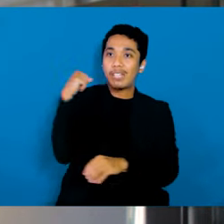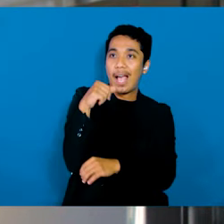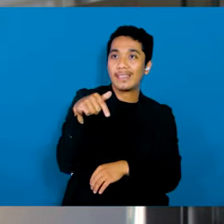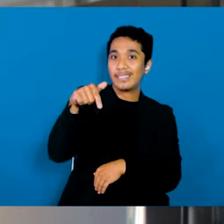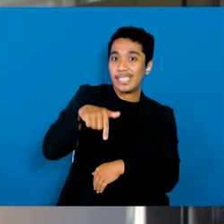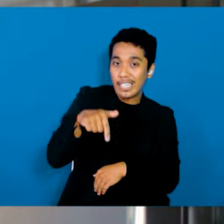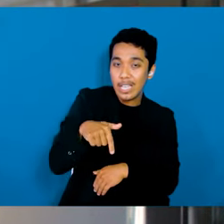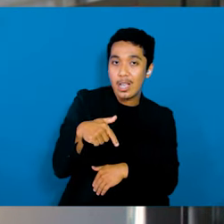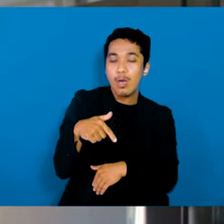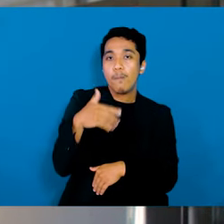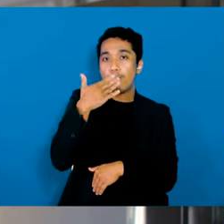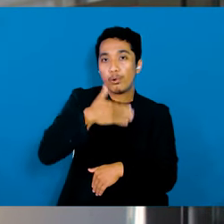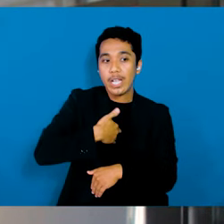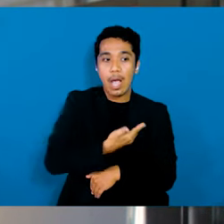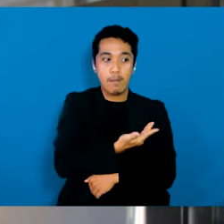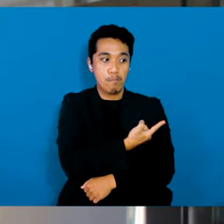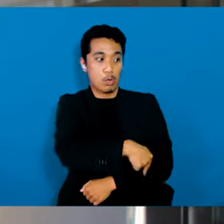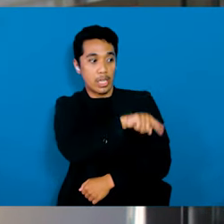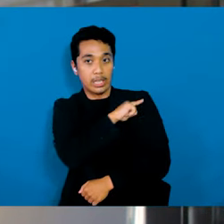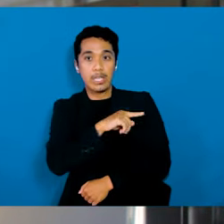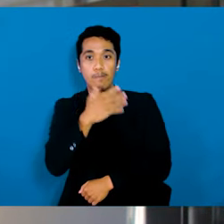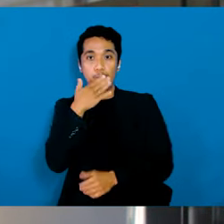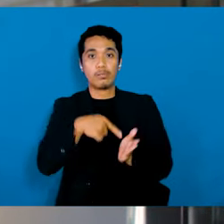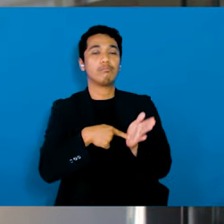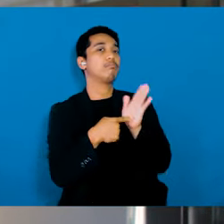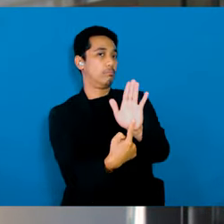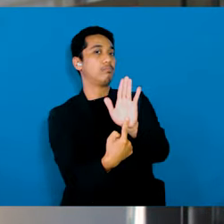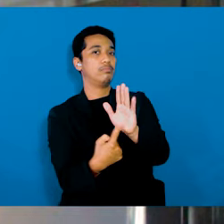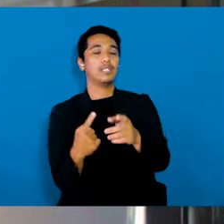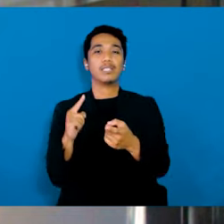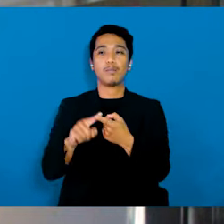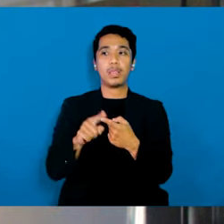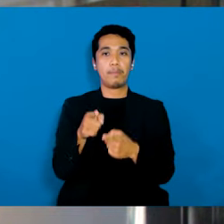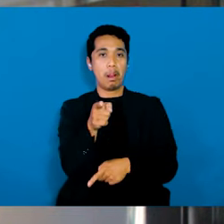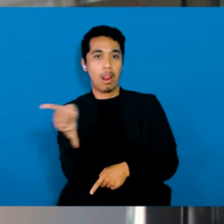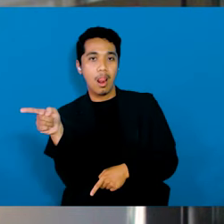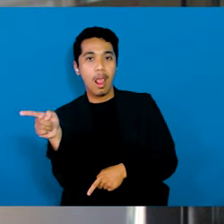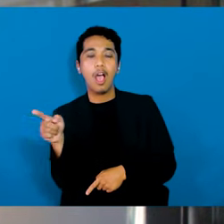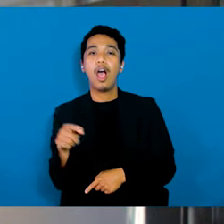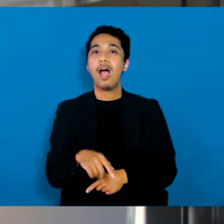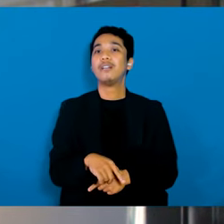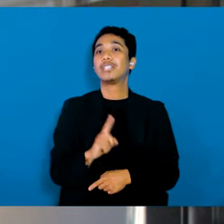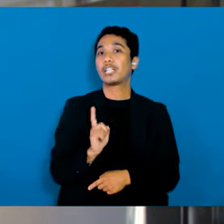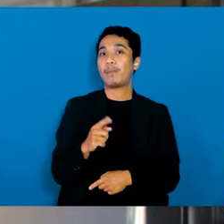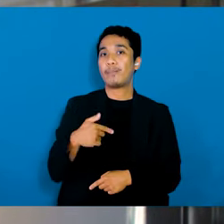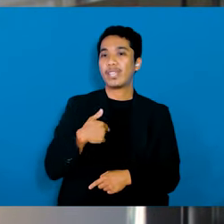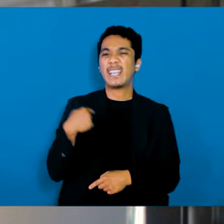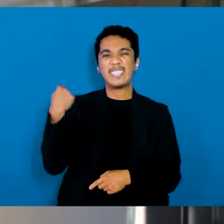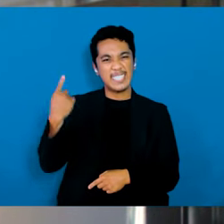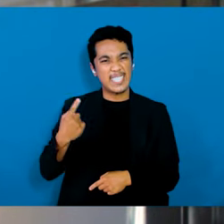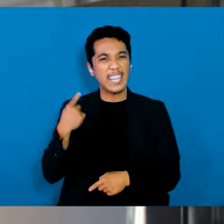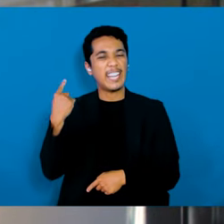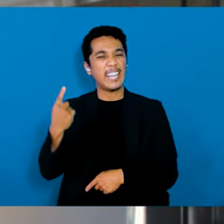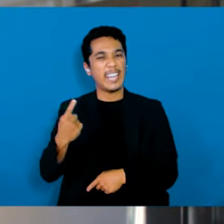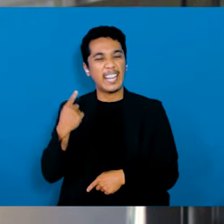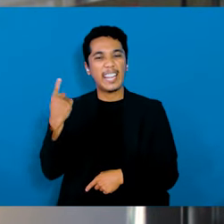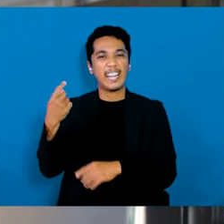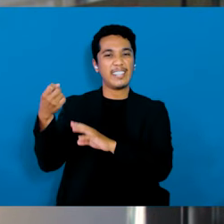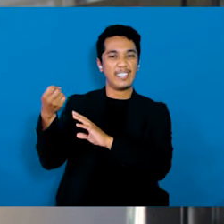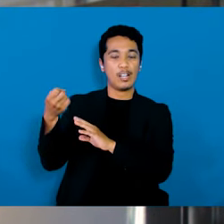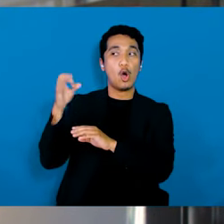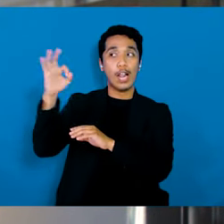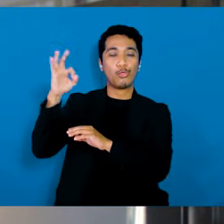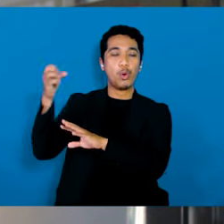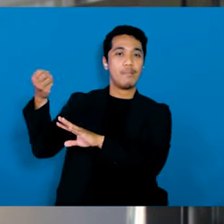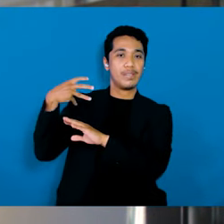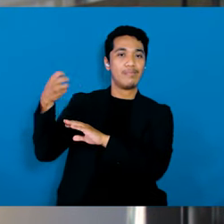kamu punya potensi dan kamu punya sesuatu yang ditunjukkan oleh teman-teman. Nah, makanya karena saya sering mendapatkan nasihat